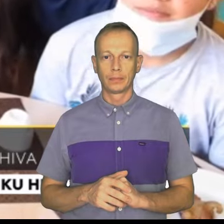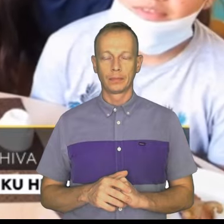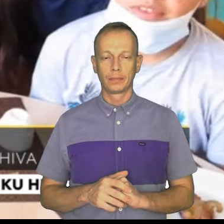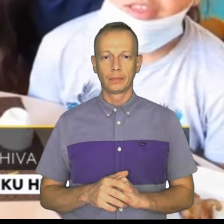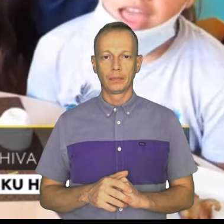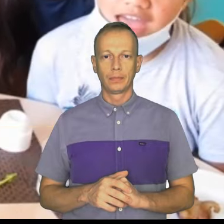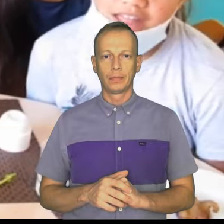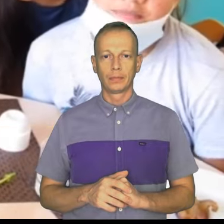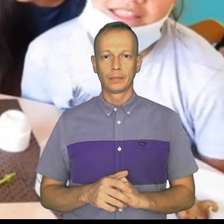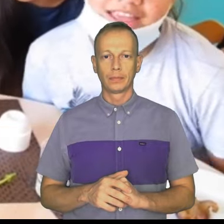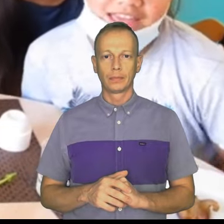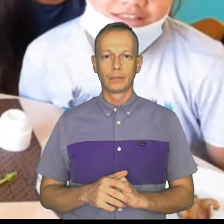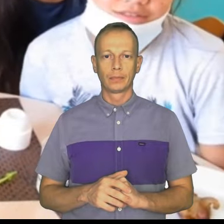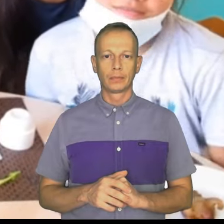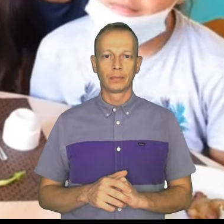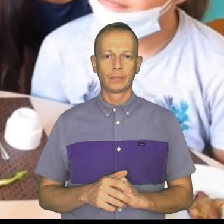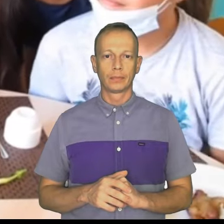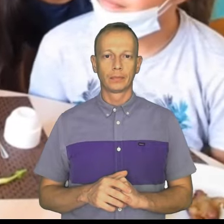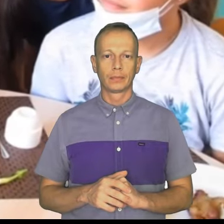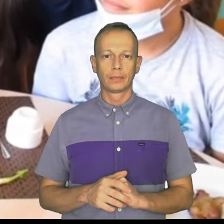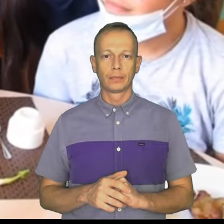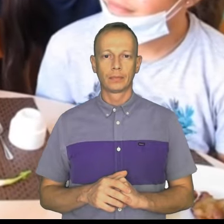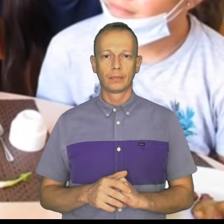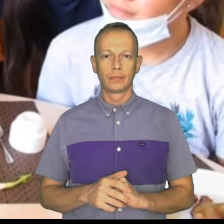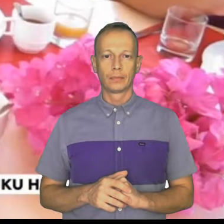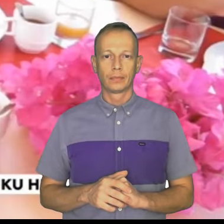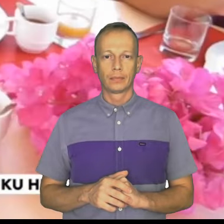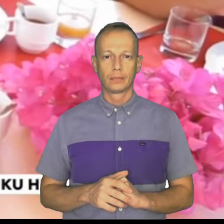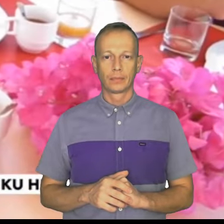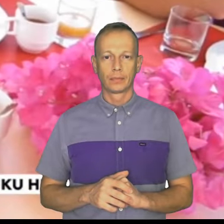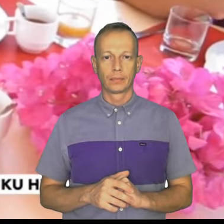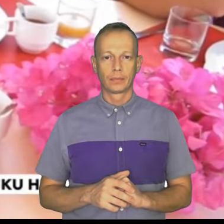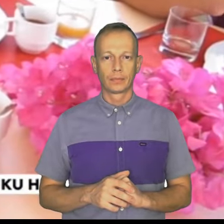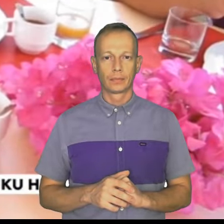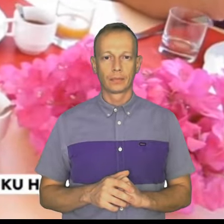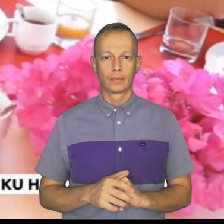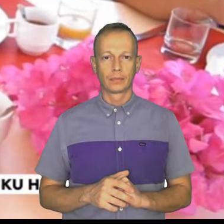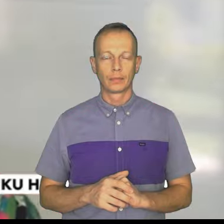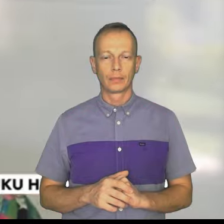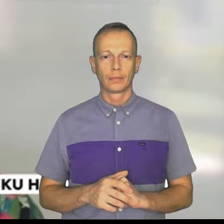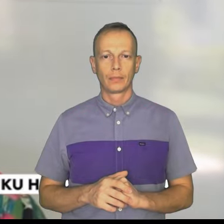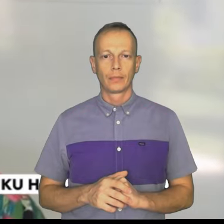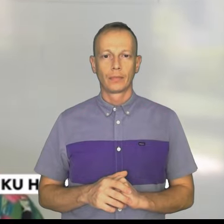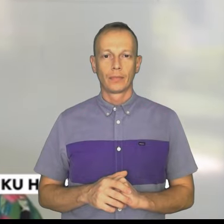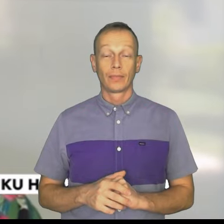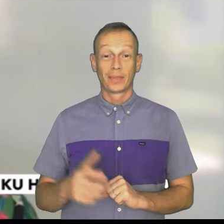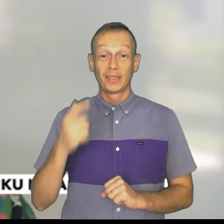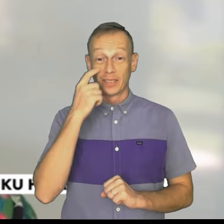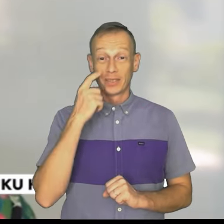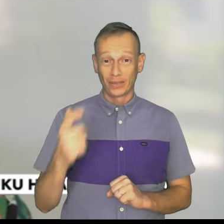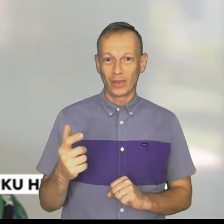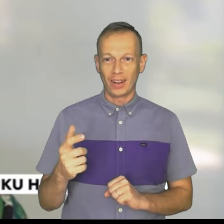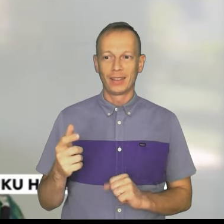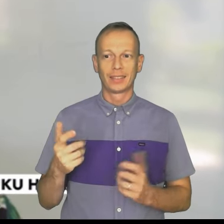des oeufs, oeufs, des pancakes, des pancakes. C'est très bon, très très bon. C'était une